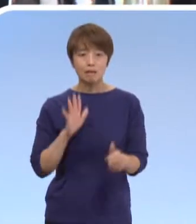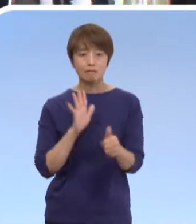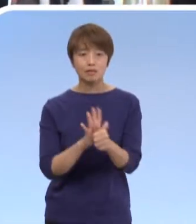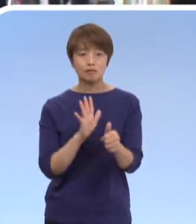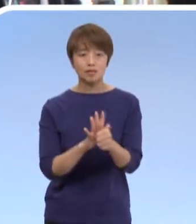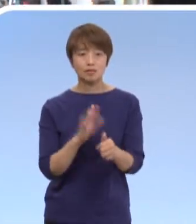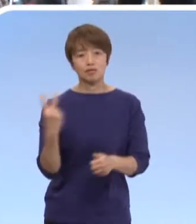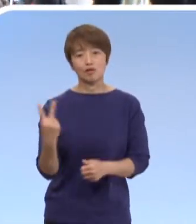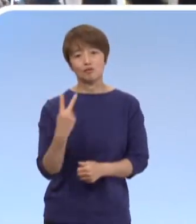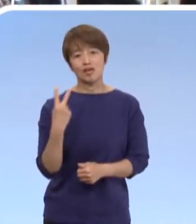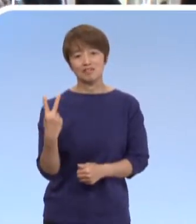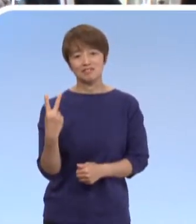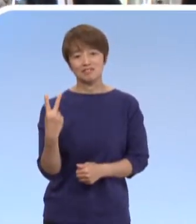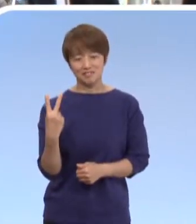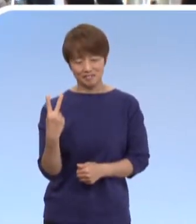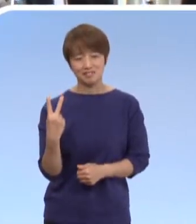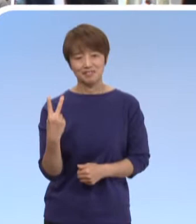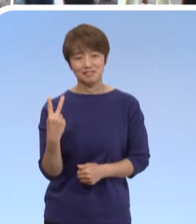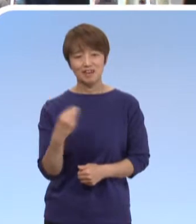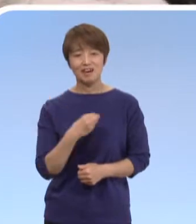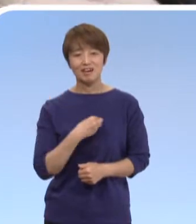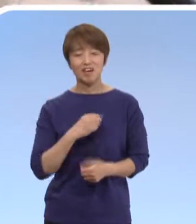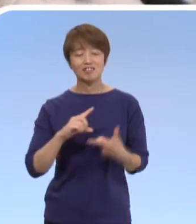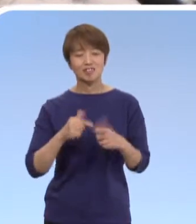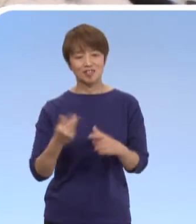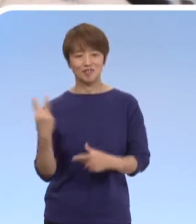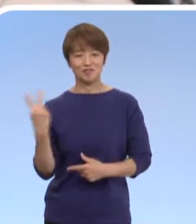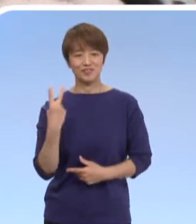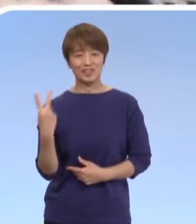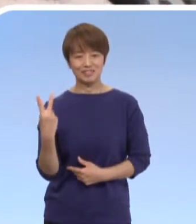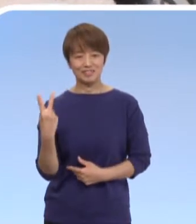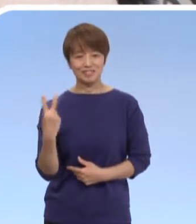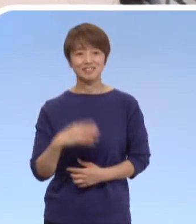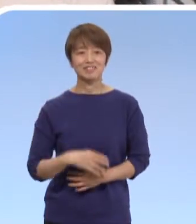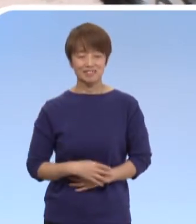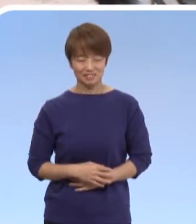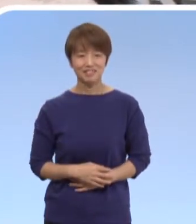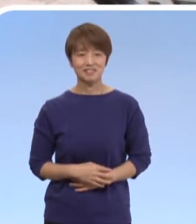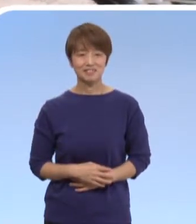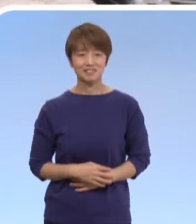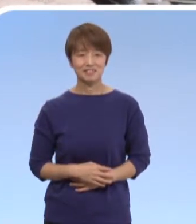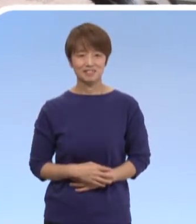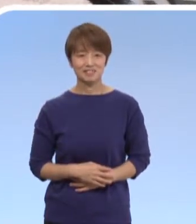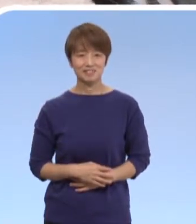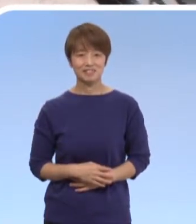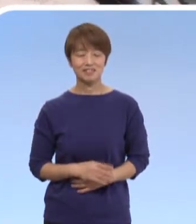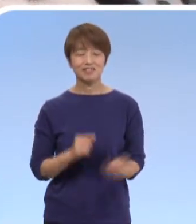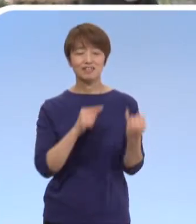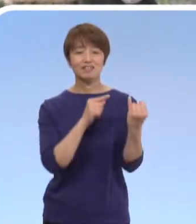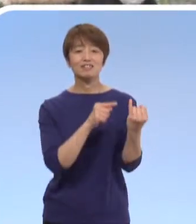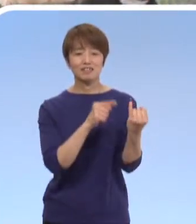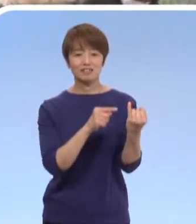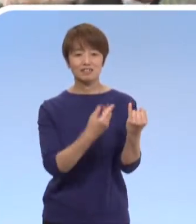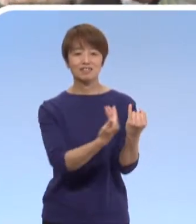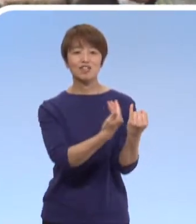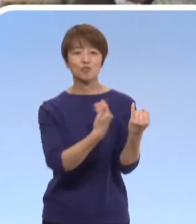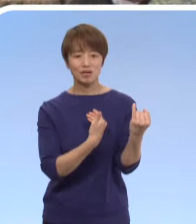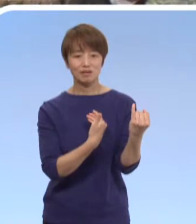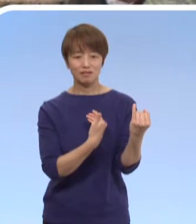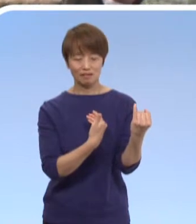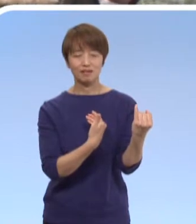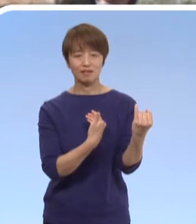輪投げで手伝いをしていた女の子2人はファミ劇の会員ではないそうですが、 北川さ